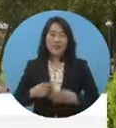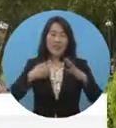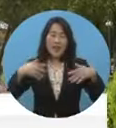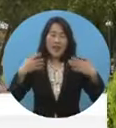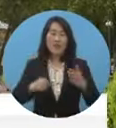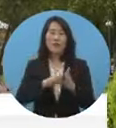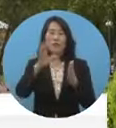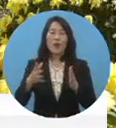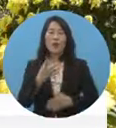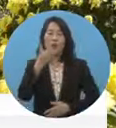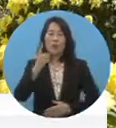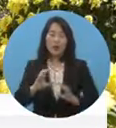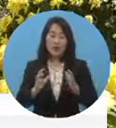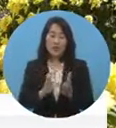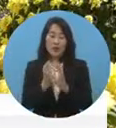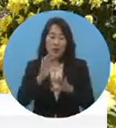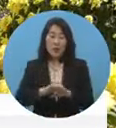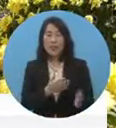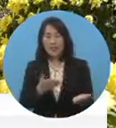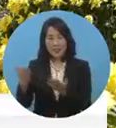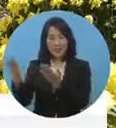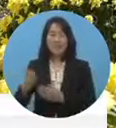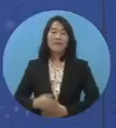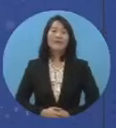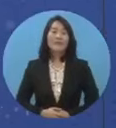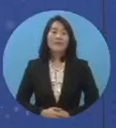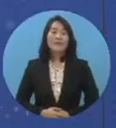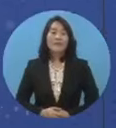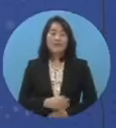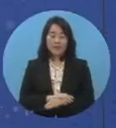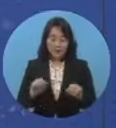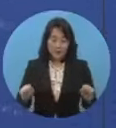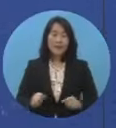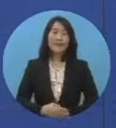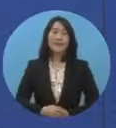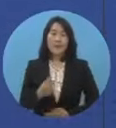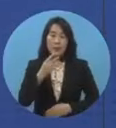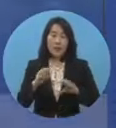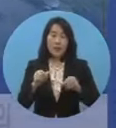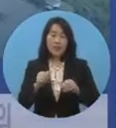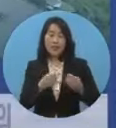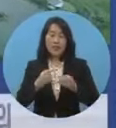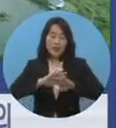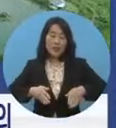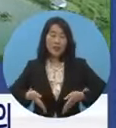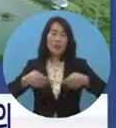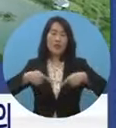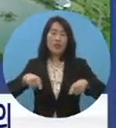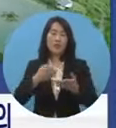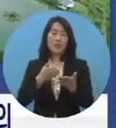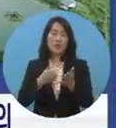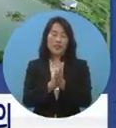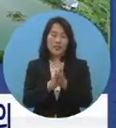가을 여행의 명소 순천만 국가 정원으로 안내합니다 여러분 안녕하십니까 생명의 땅 으뜸 잔 남 토